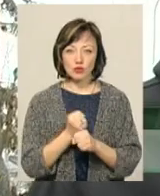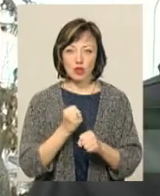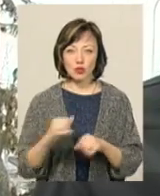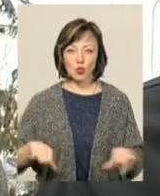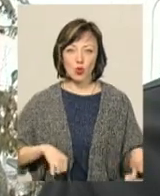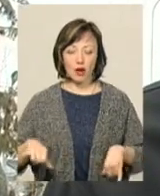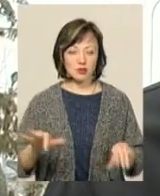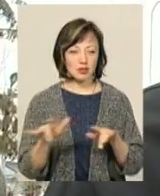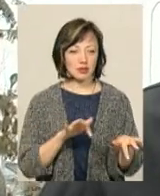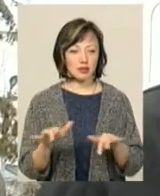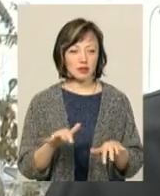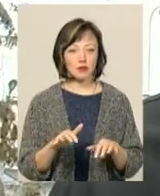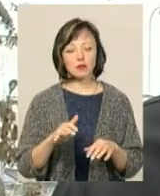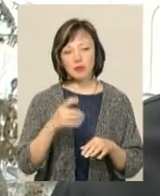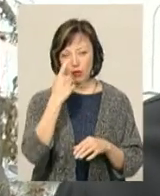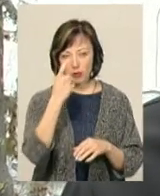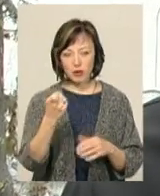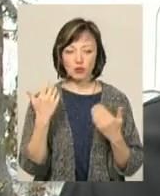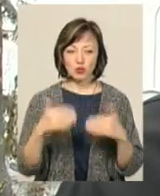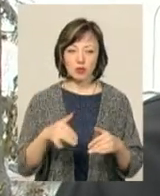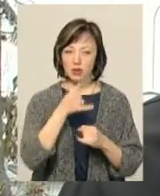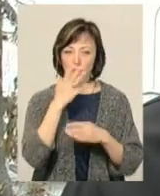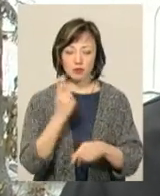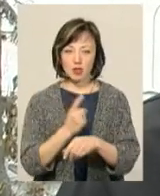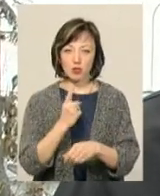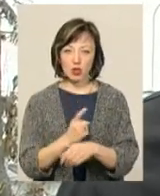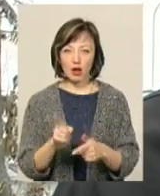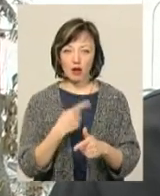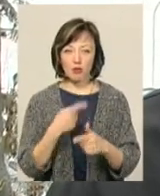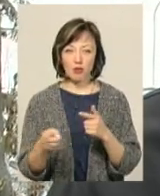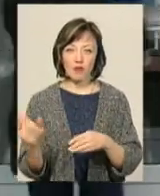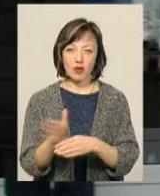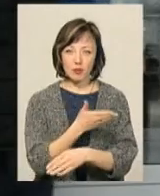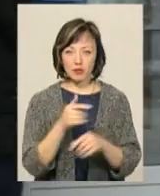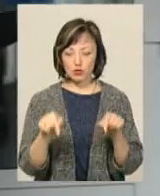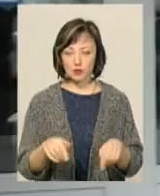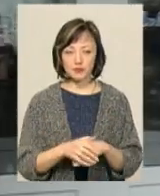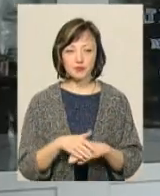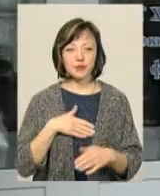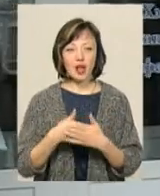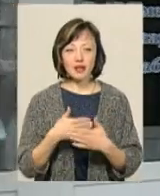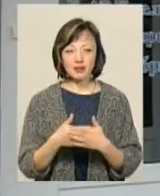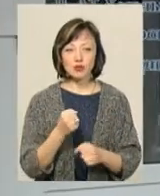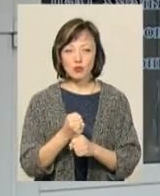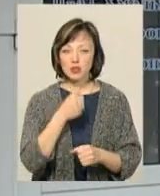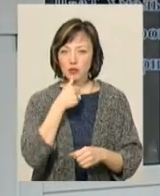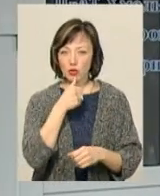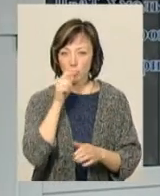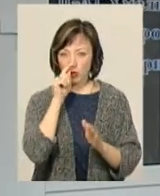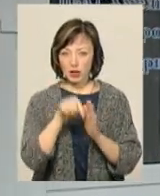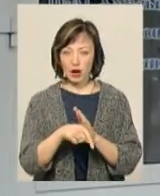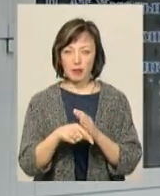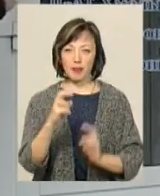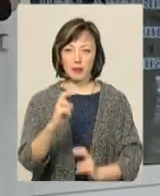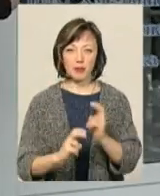якісь хуліганські дії. Вони попереджені, ми не можемо заборонити або випроводити їх звідси. Активісти таки зробили спробу потрапити